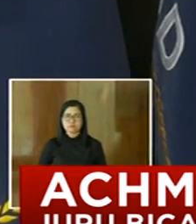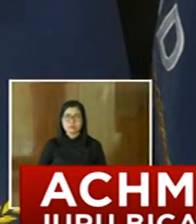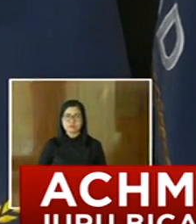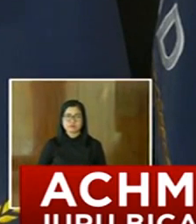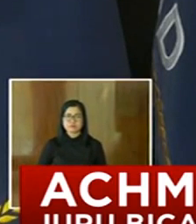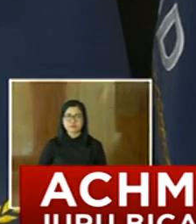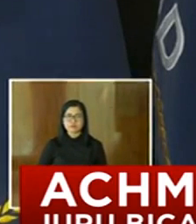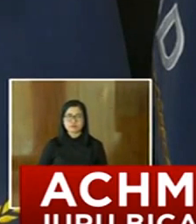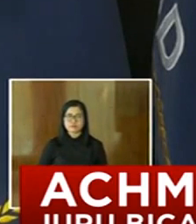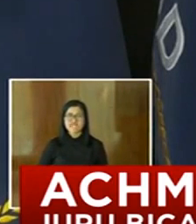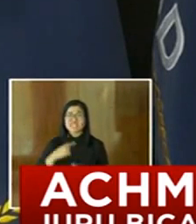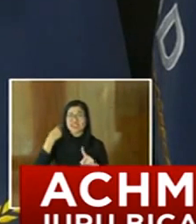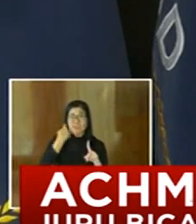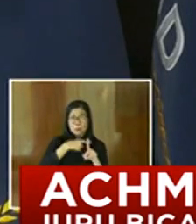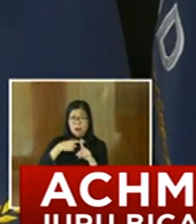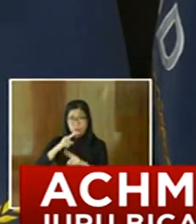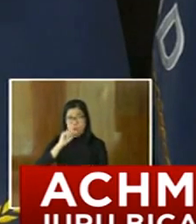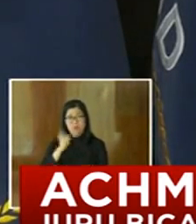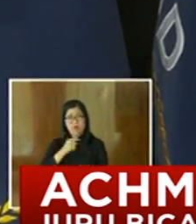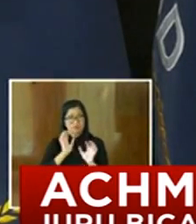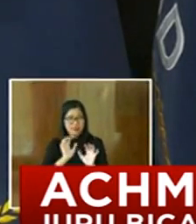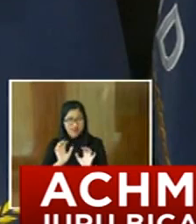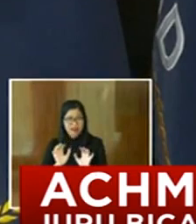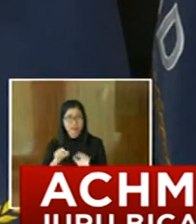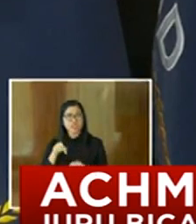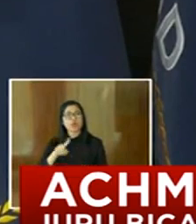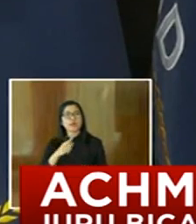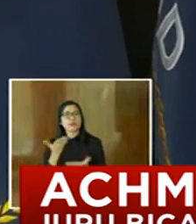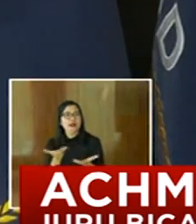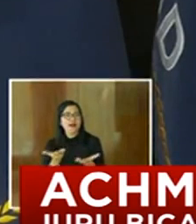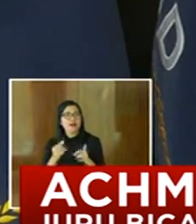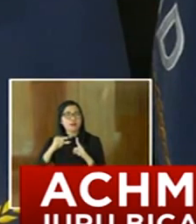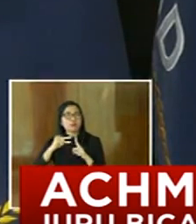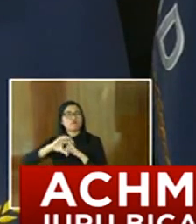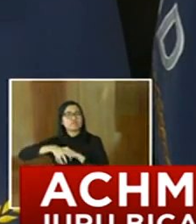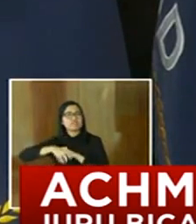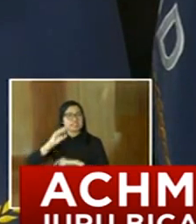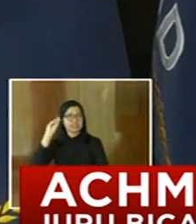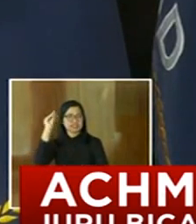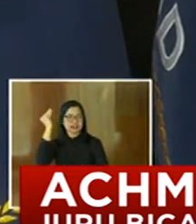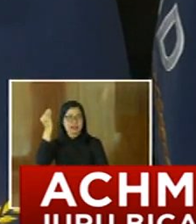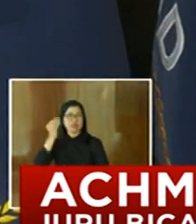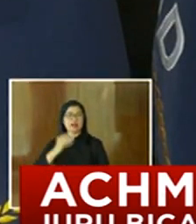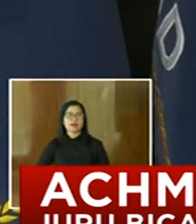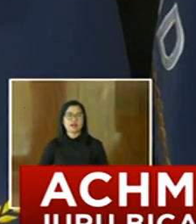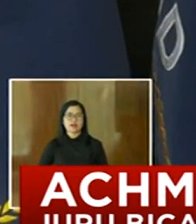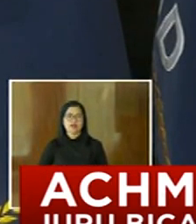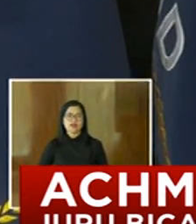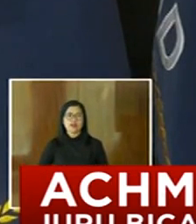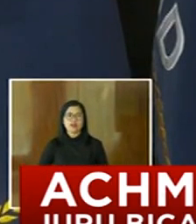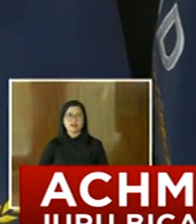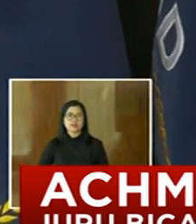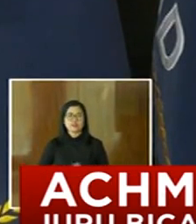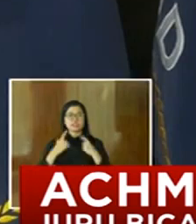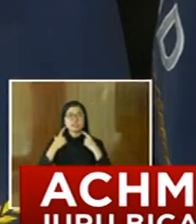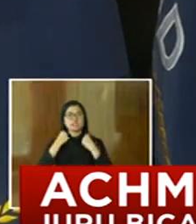Hai penambahan terbanyak adalah Hai dari provinsi DKI Kemudian dari Jawa